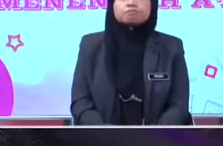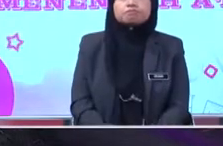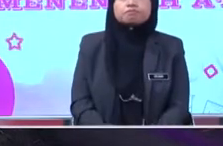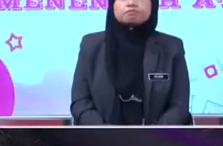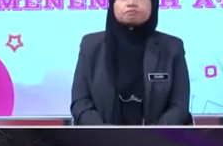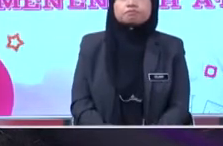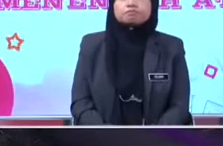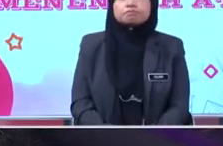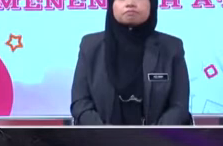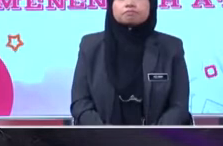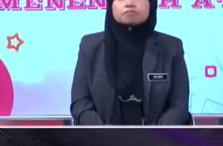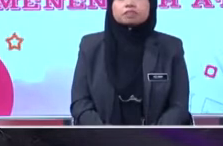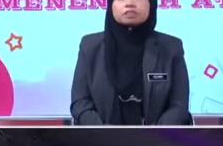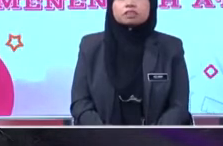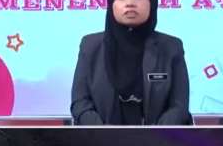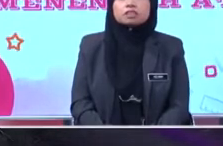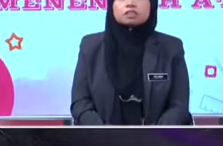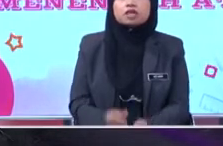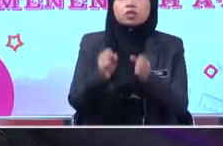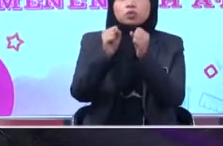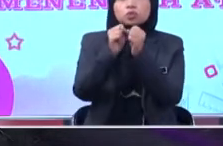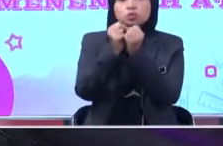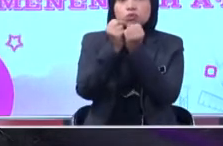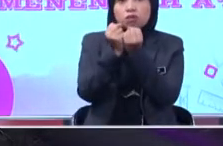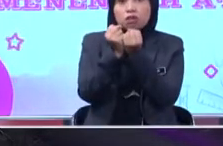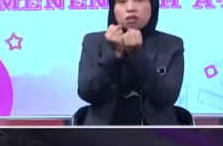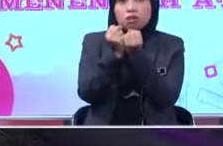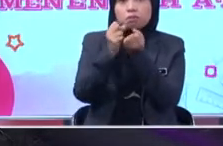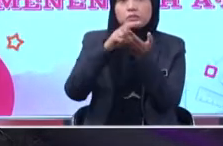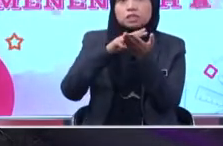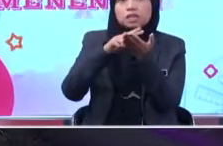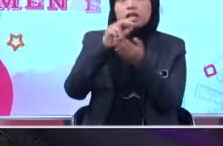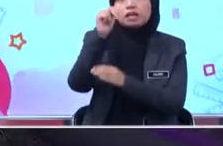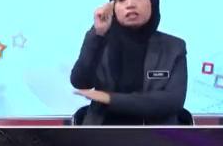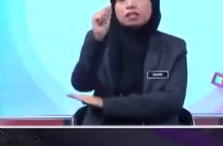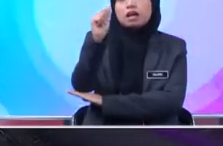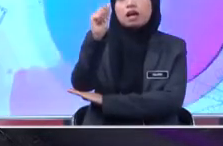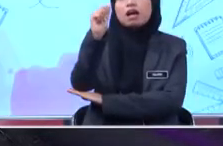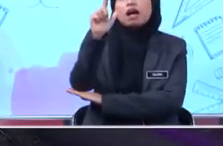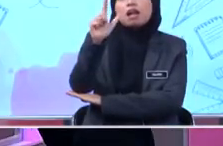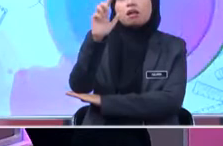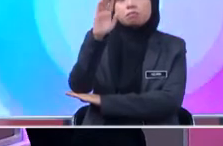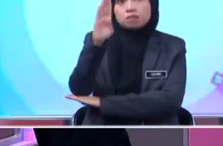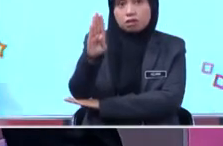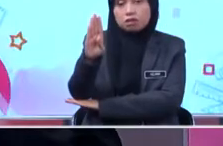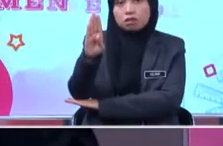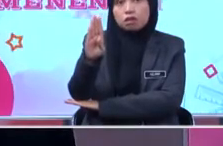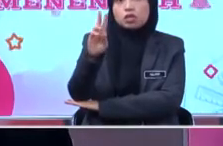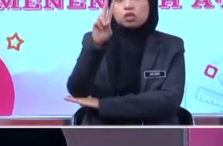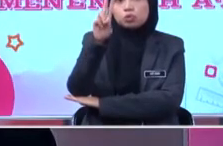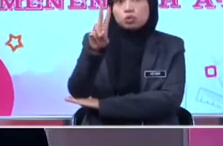oke Ini adalah seorang wacan tilawah Surah Al Baqarah 284 tadi jadi